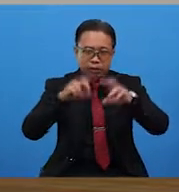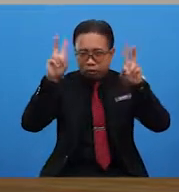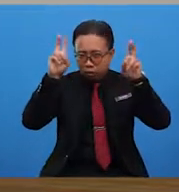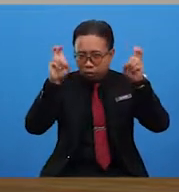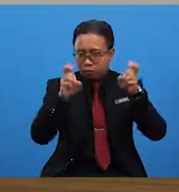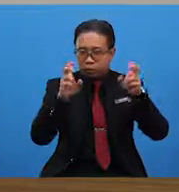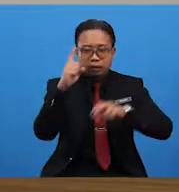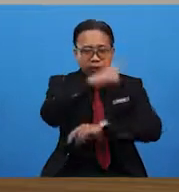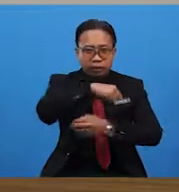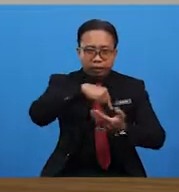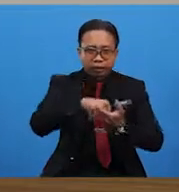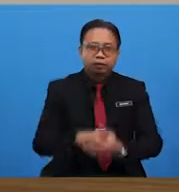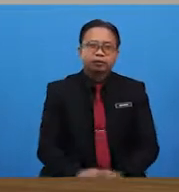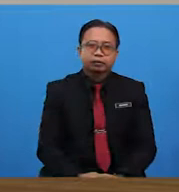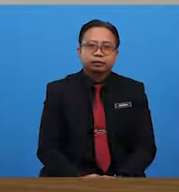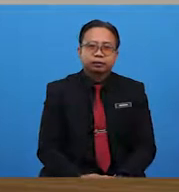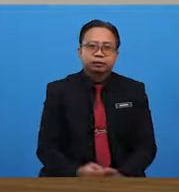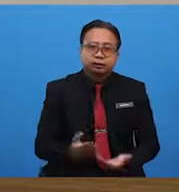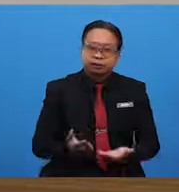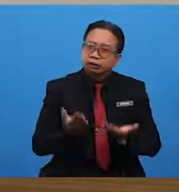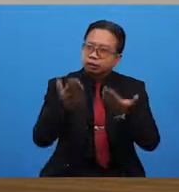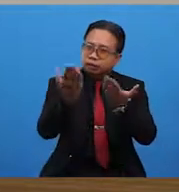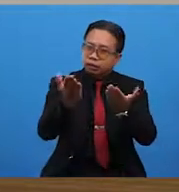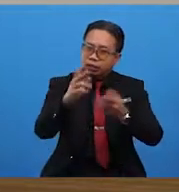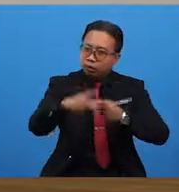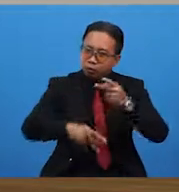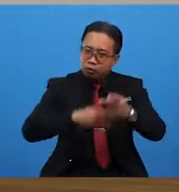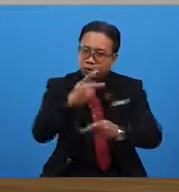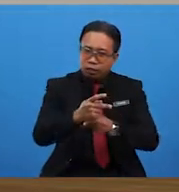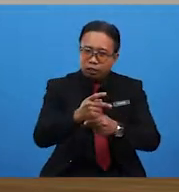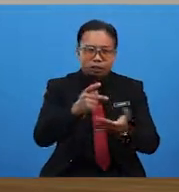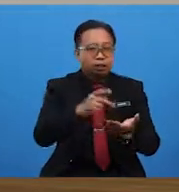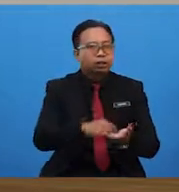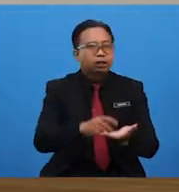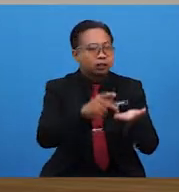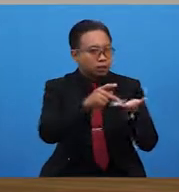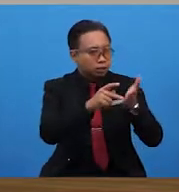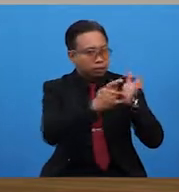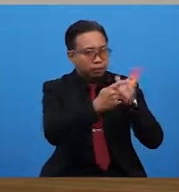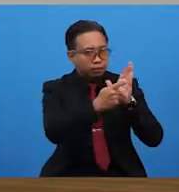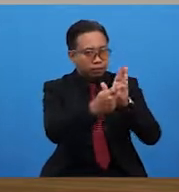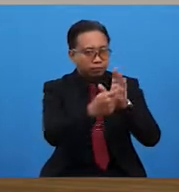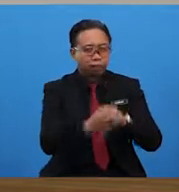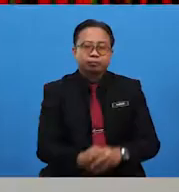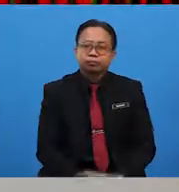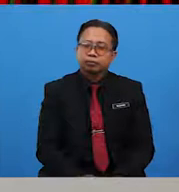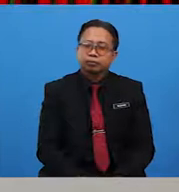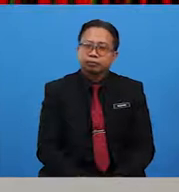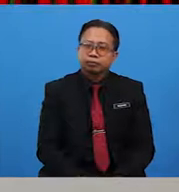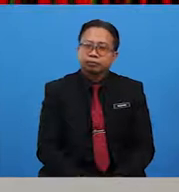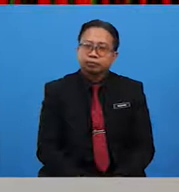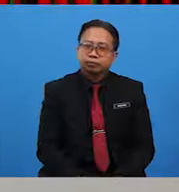kita hari ini yaitu cadangan projek kajian bagi bidang pekerjaannya